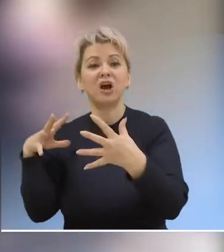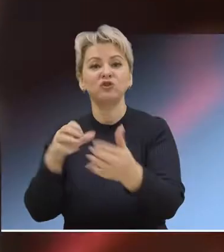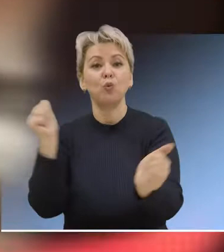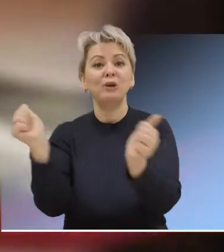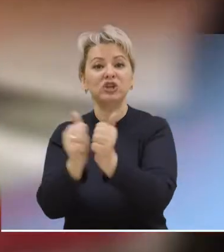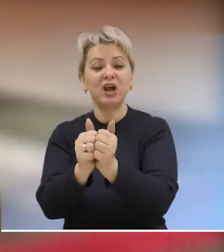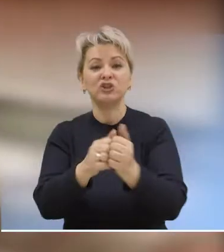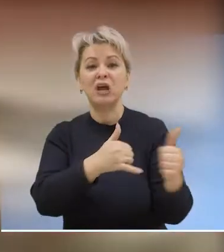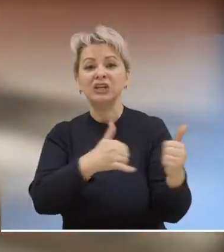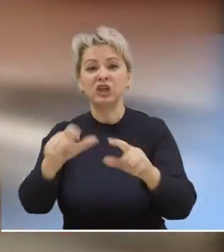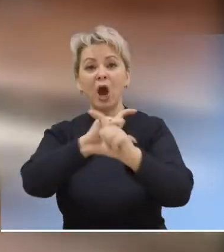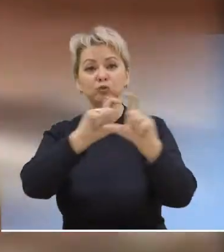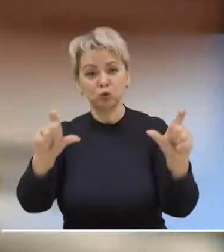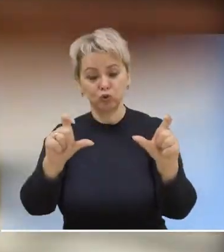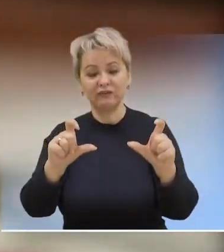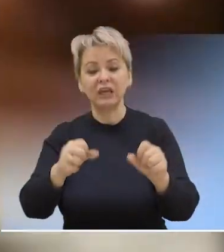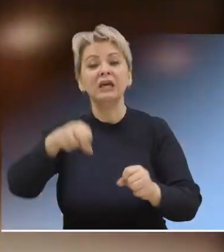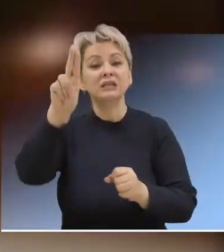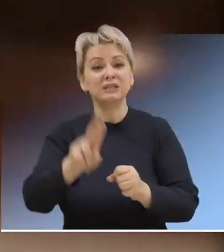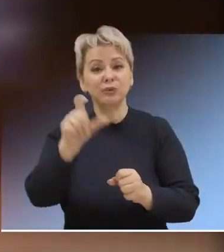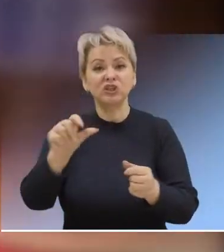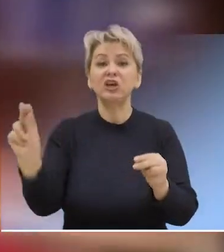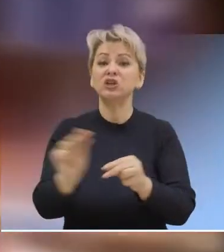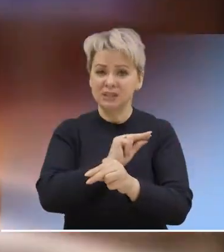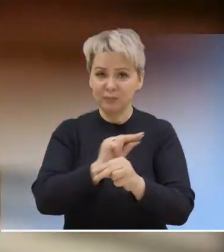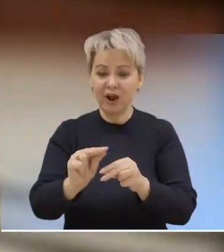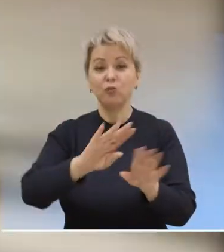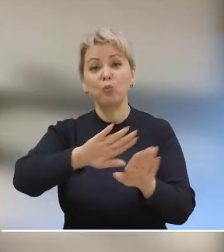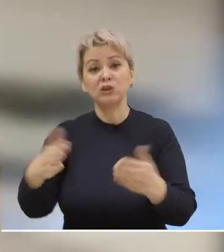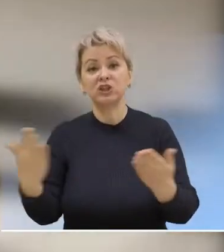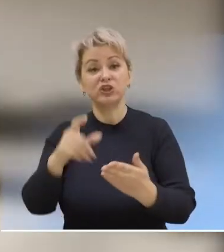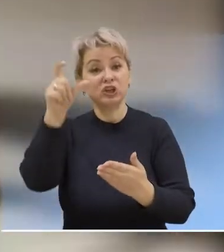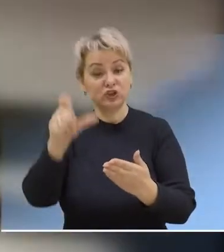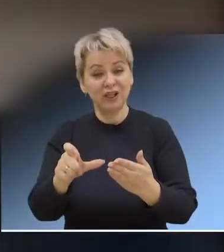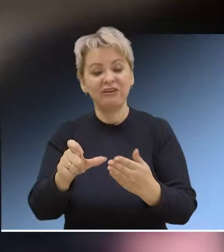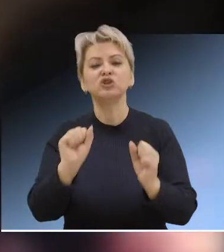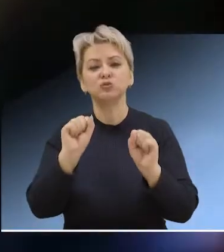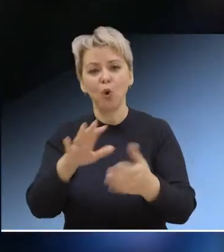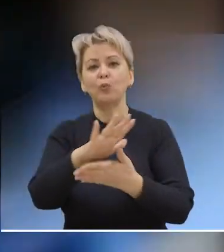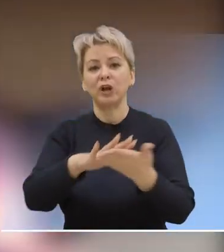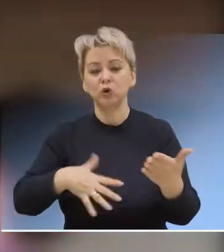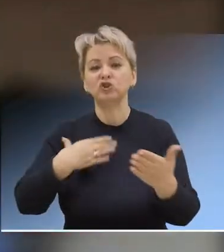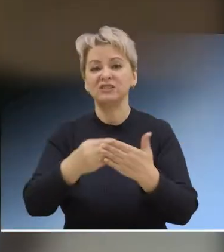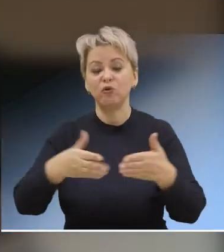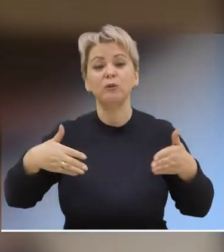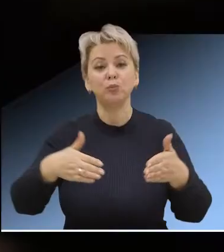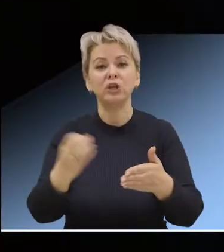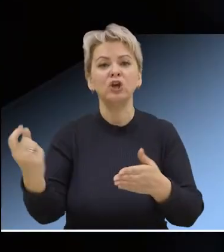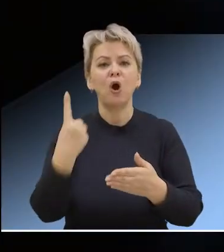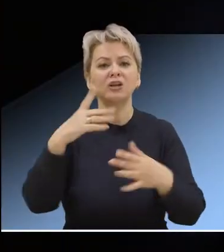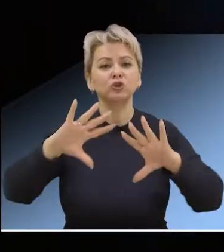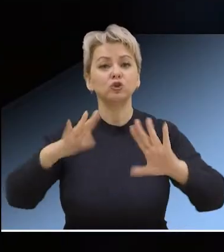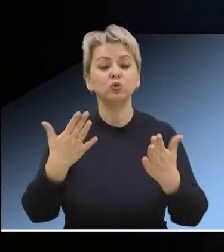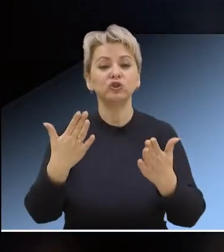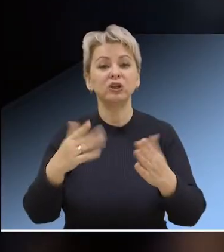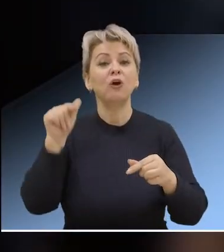до ближайшей станции технического обслуживания. Специалисты устранили неисправность, после чего житель Адыгеи смог продолжить свой путь. Еще один